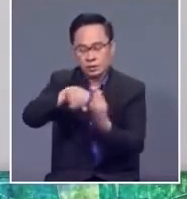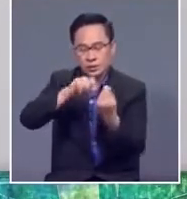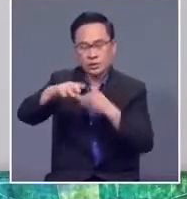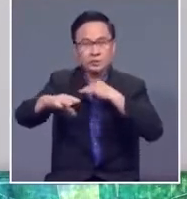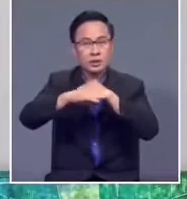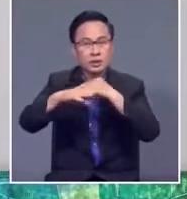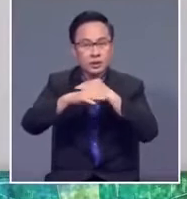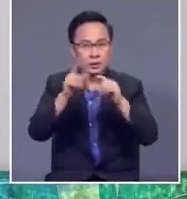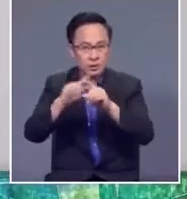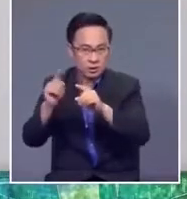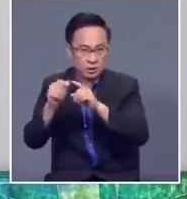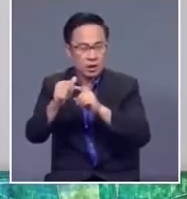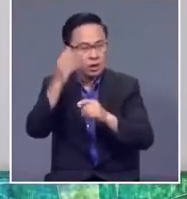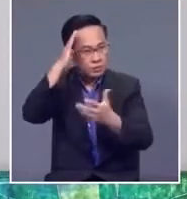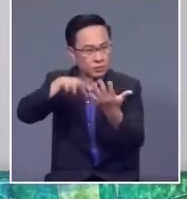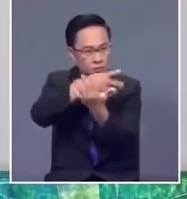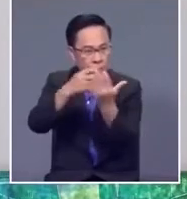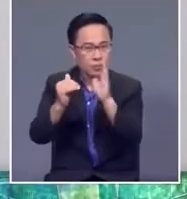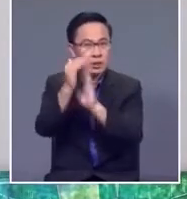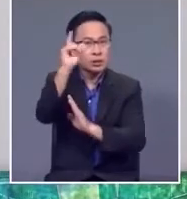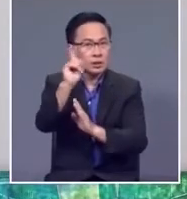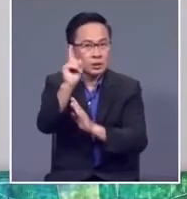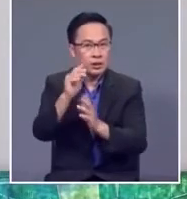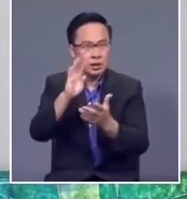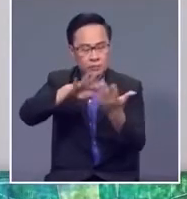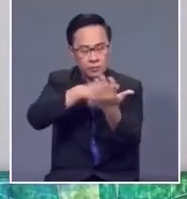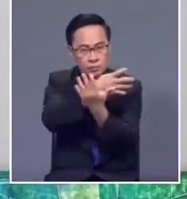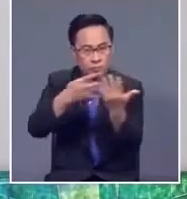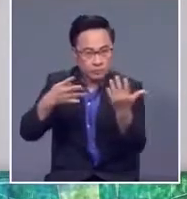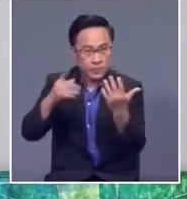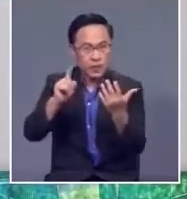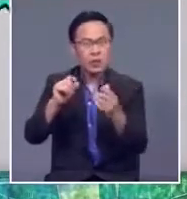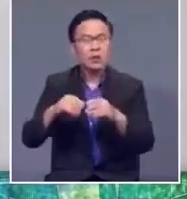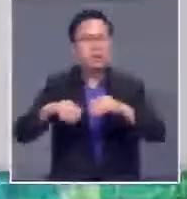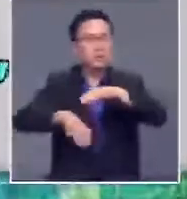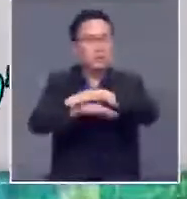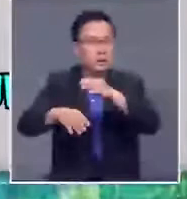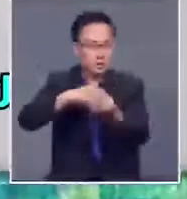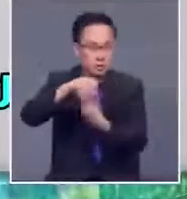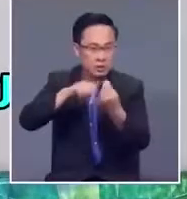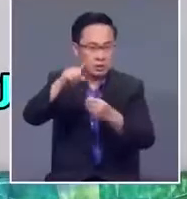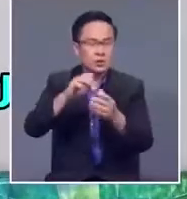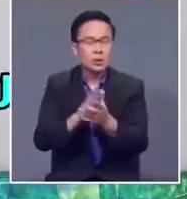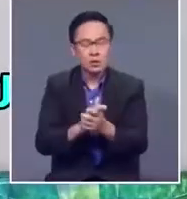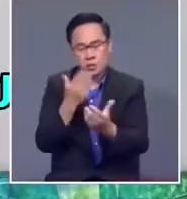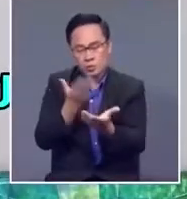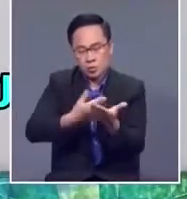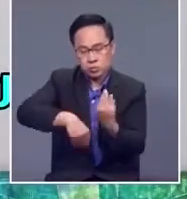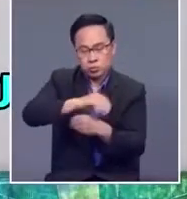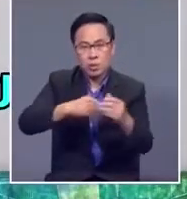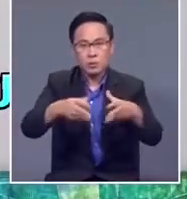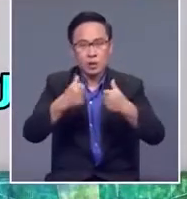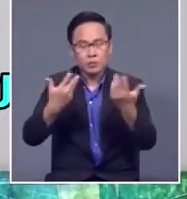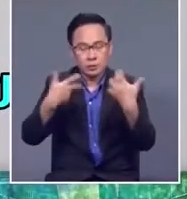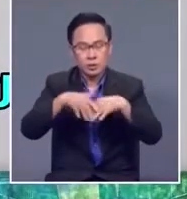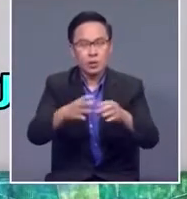สามารถตั้งเป้าหมายยุทธศาสตร์ให้ภาคเหนือเป็นฐานเศรษฐกิจสร้างสรรค์มูลค่าสูงเชื่อมโยงเศรษฐกิจกับประเทศในกลุ่มอนุภูมิ